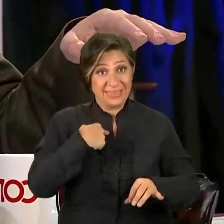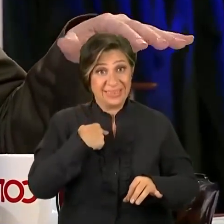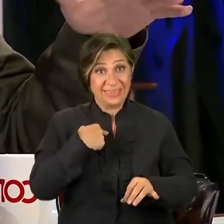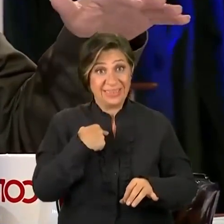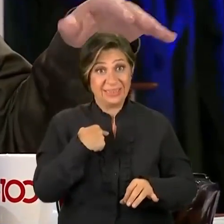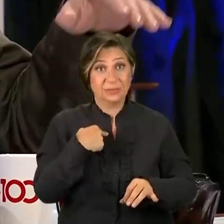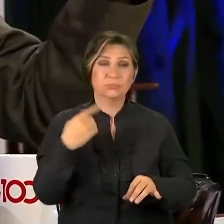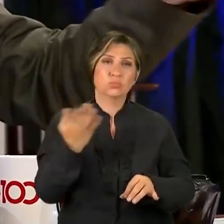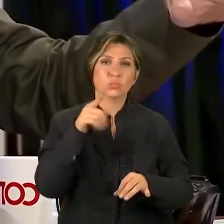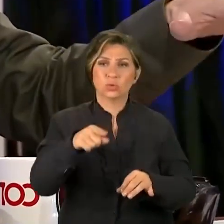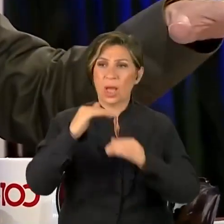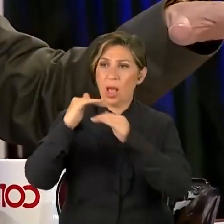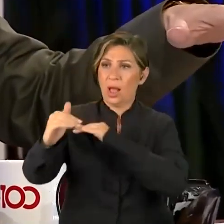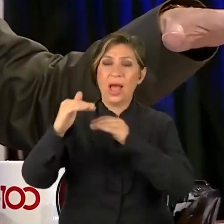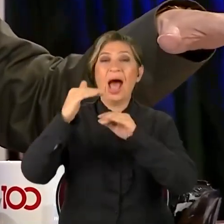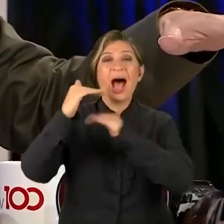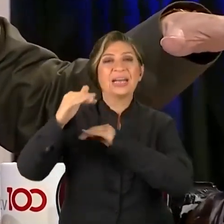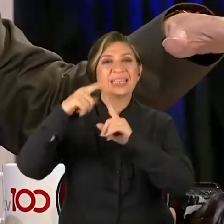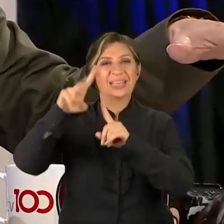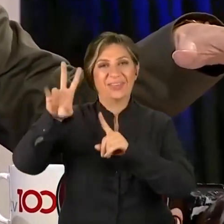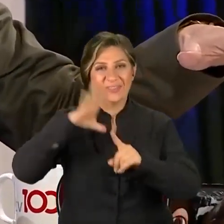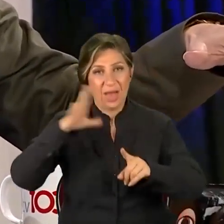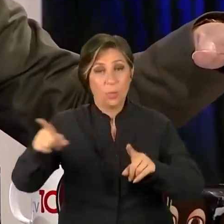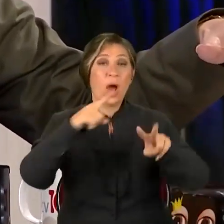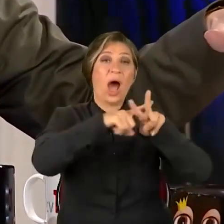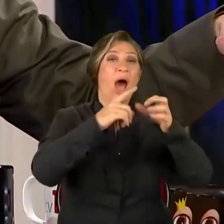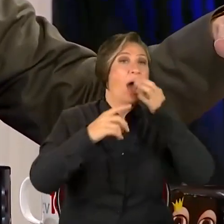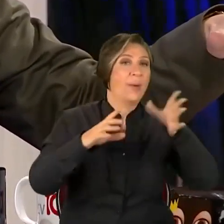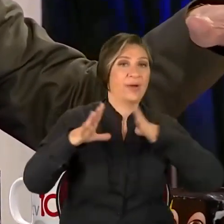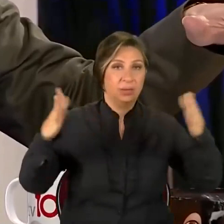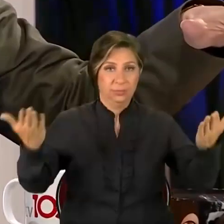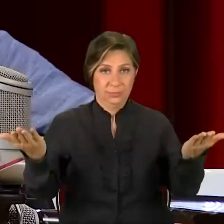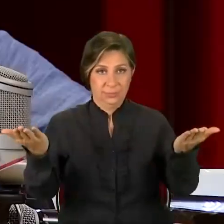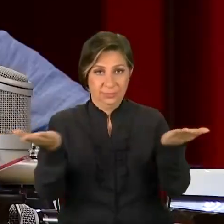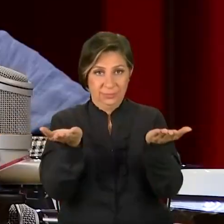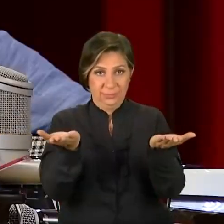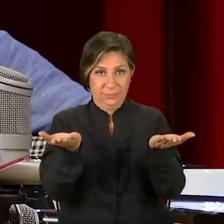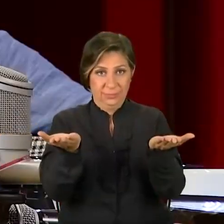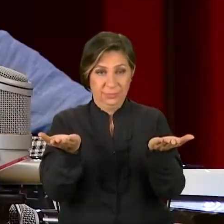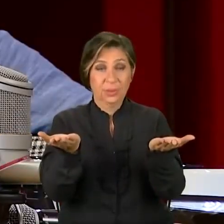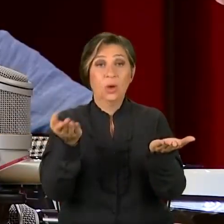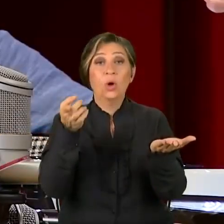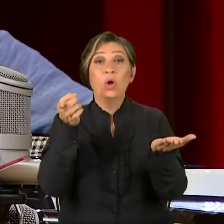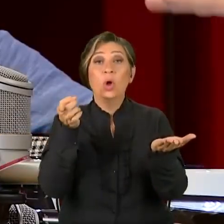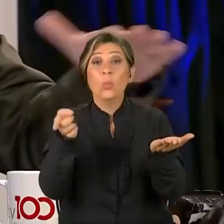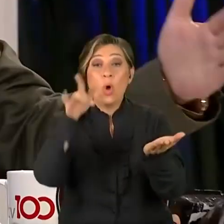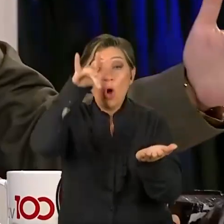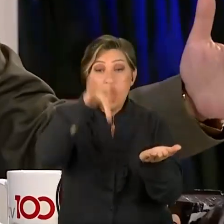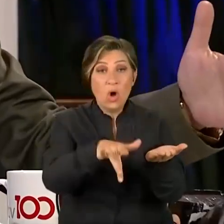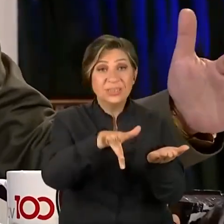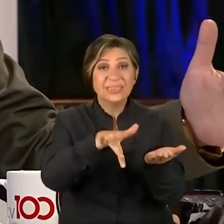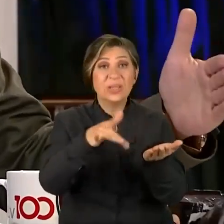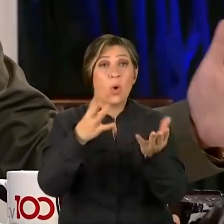bir şey değil ki burada Halk TV'yi var burada daha haber var ve ki ki Yani bunların o bunun